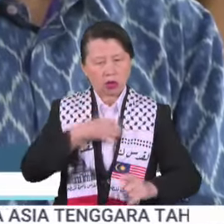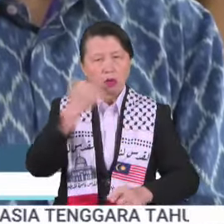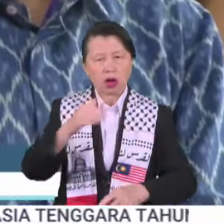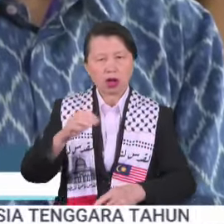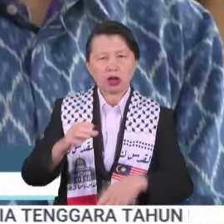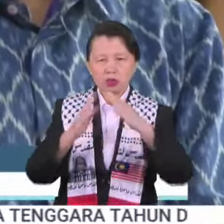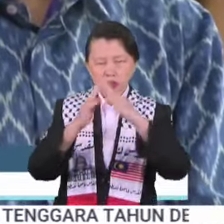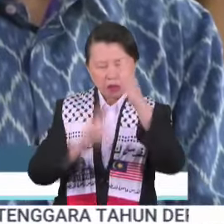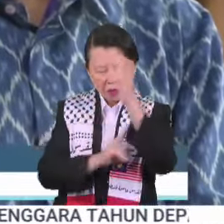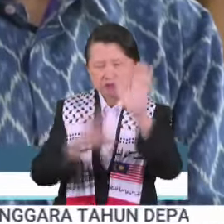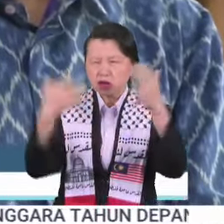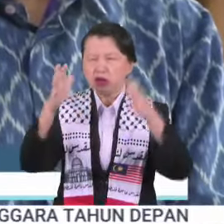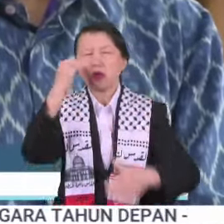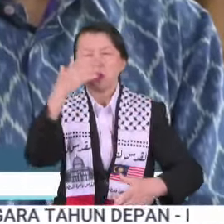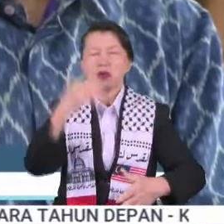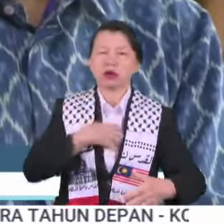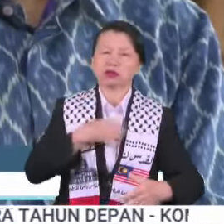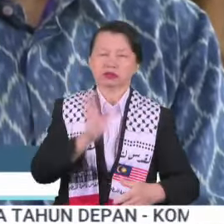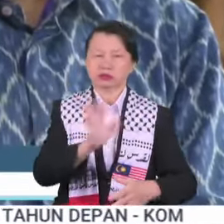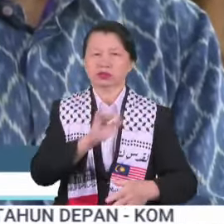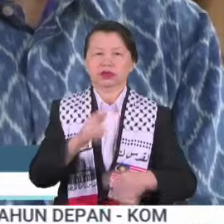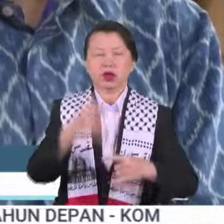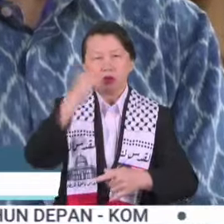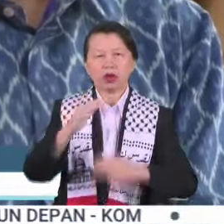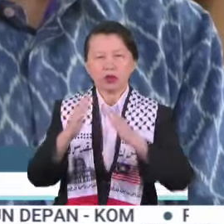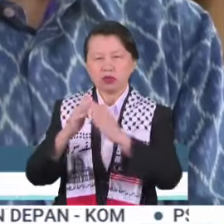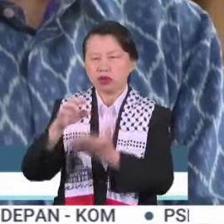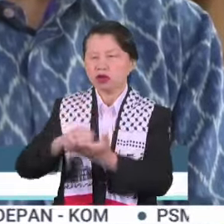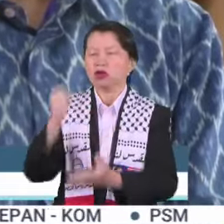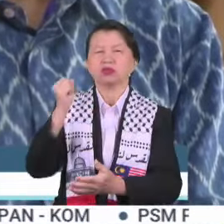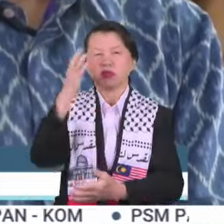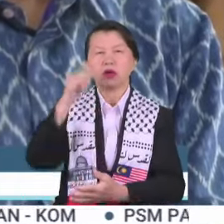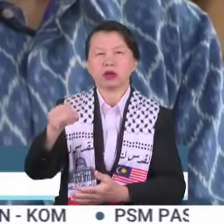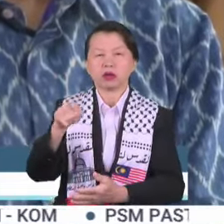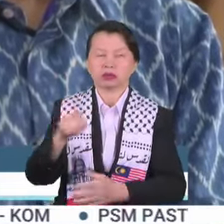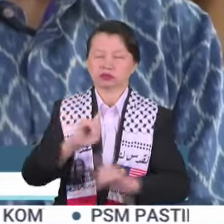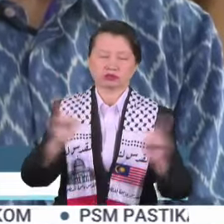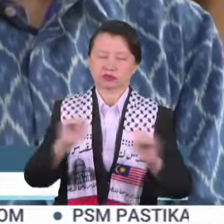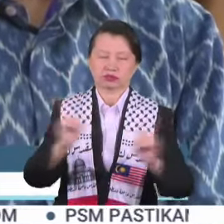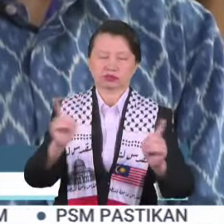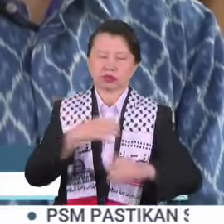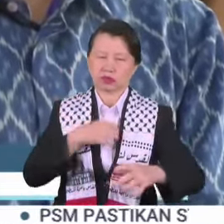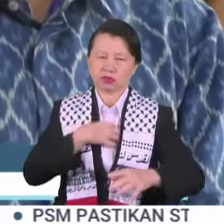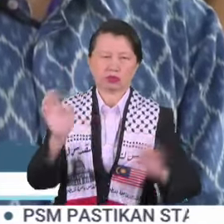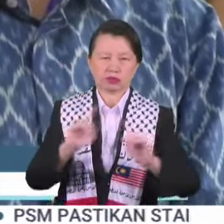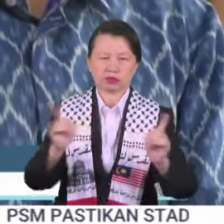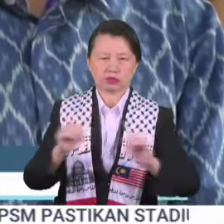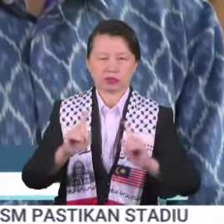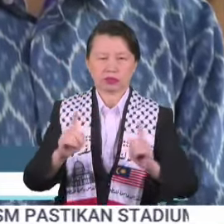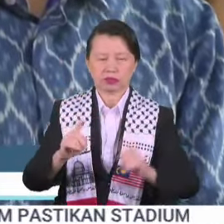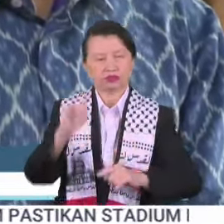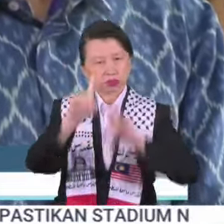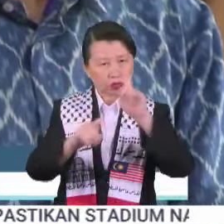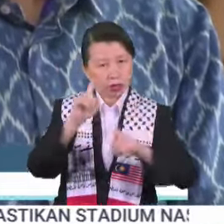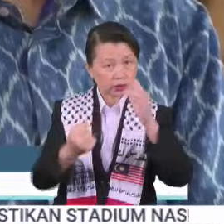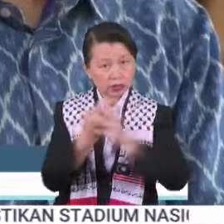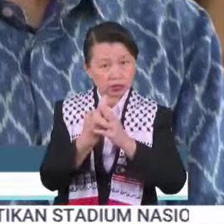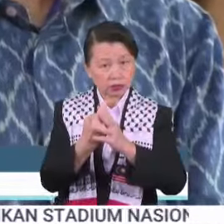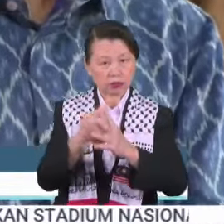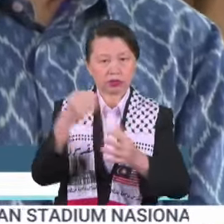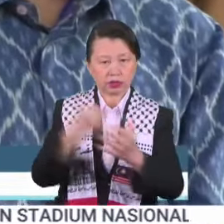berkakiah tak ada bertianglah Kenapa rumah saya begini begitu J saya harap tidak ada soal-soal seperti